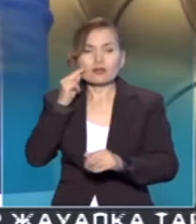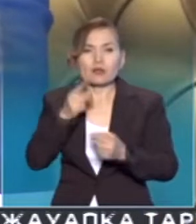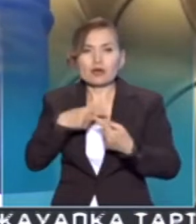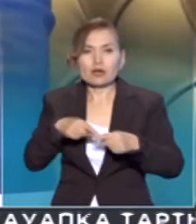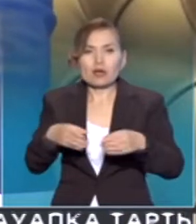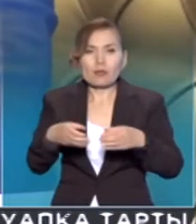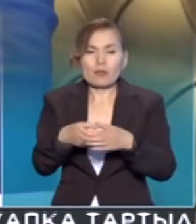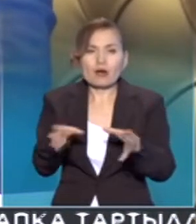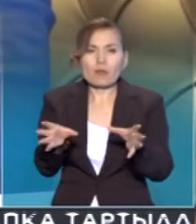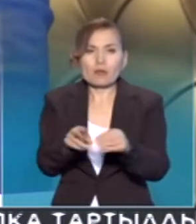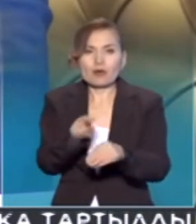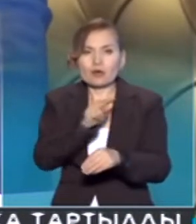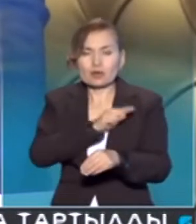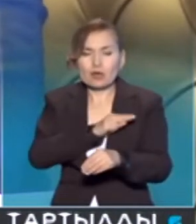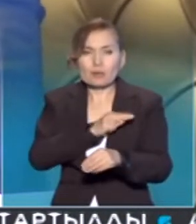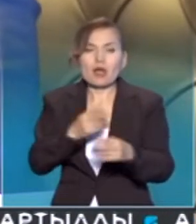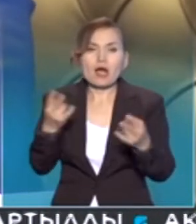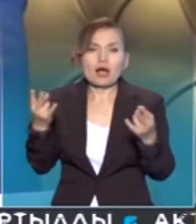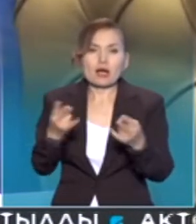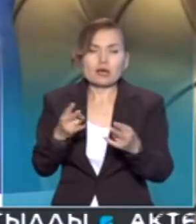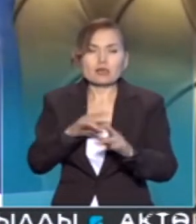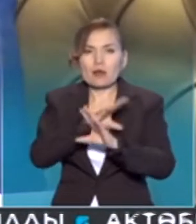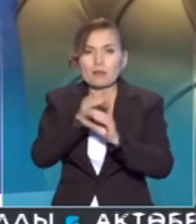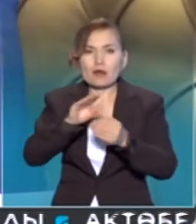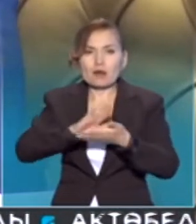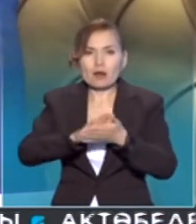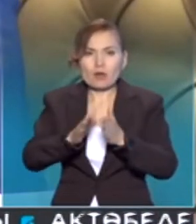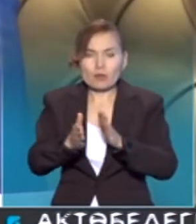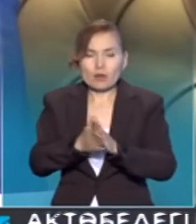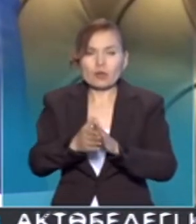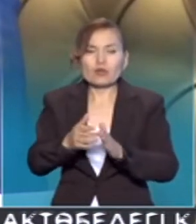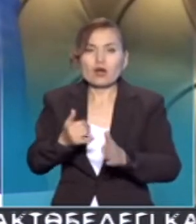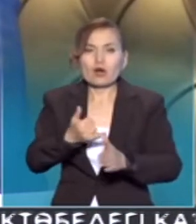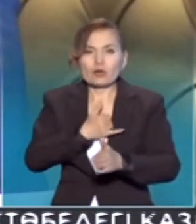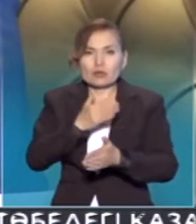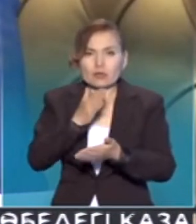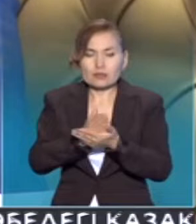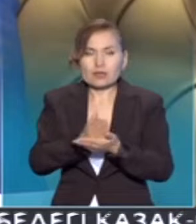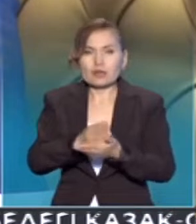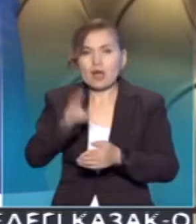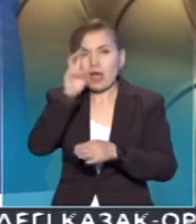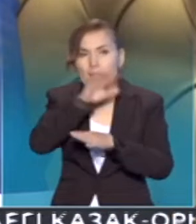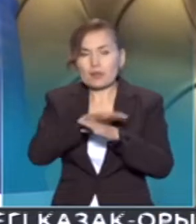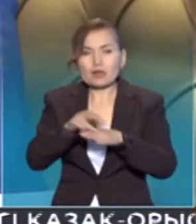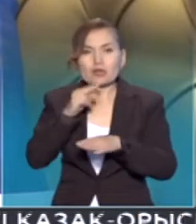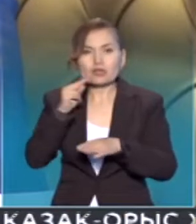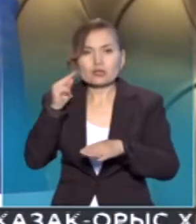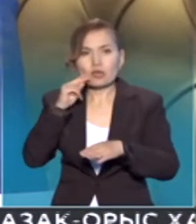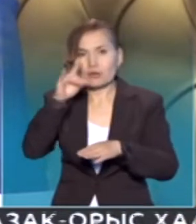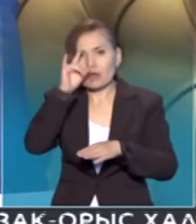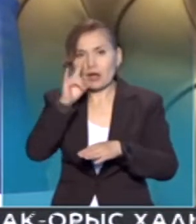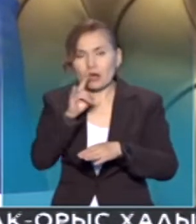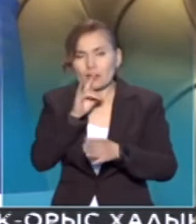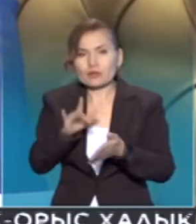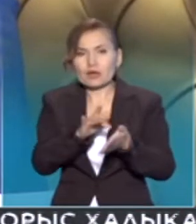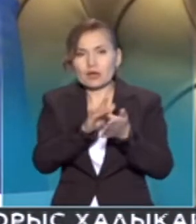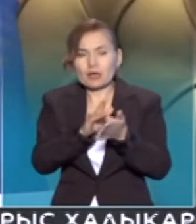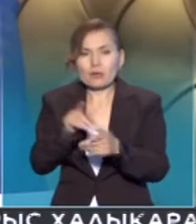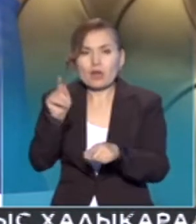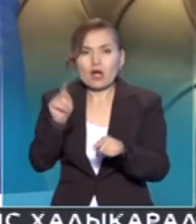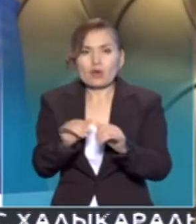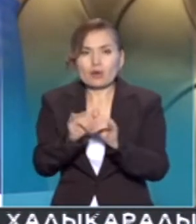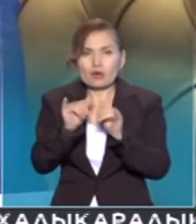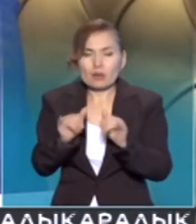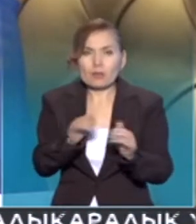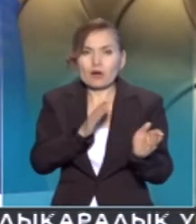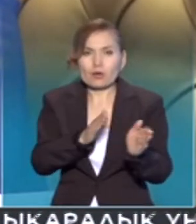ұйымы елдермен бізде барлық қажетті шарттық құқықтық база бар. Бүгінгі таңда мемлекеттеріміз арасында туризм саласындағы екі жақты